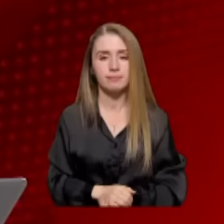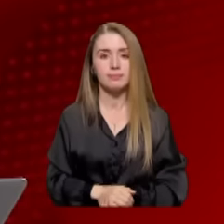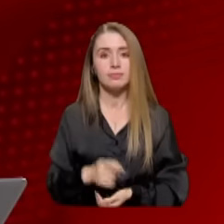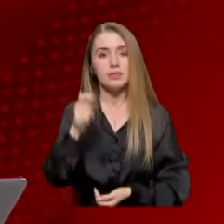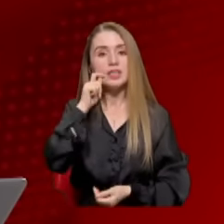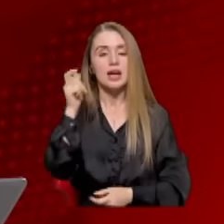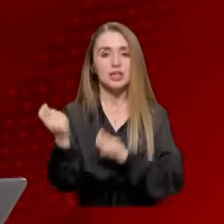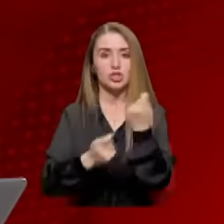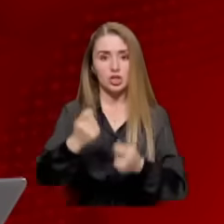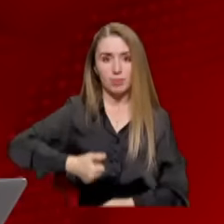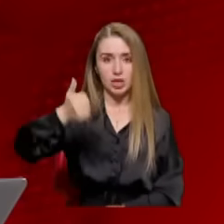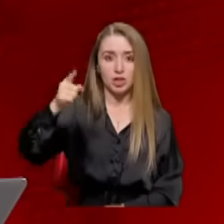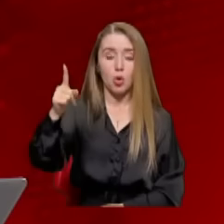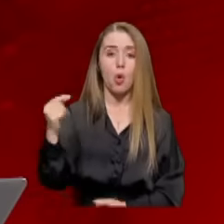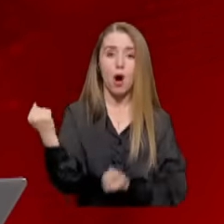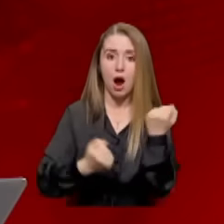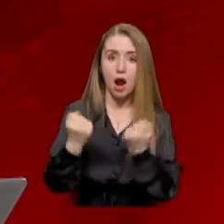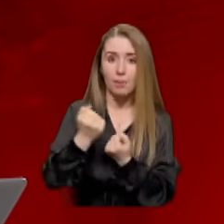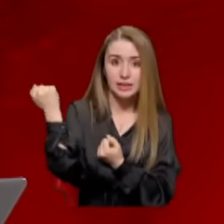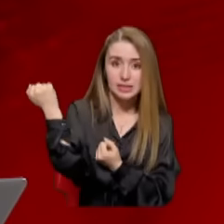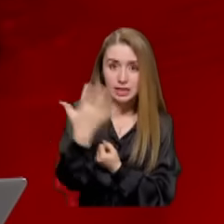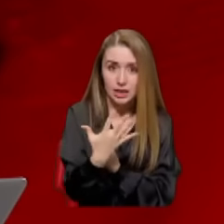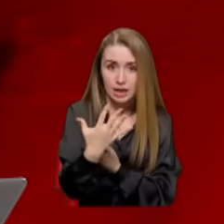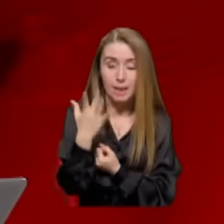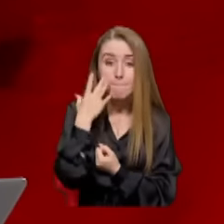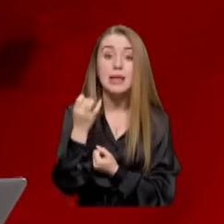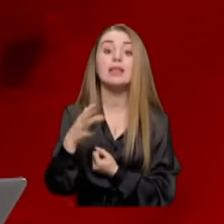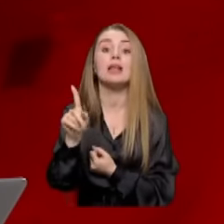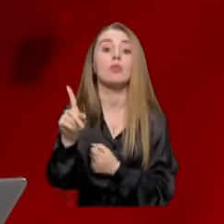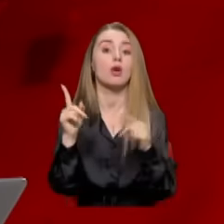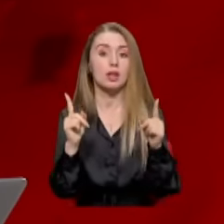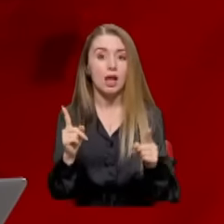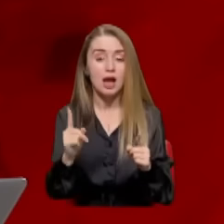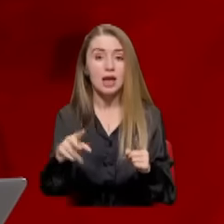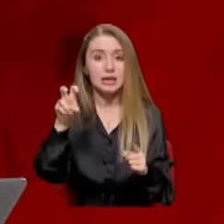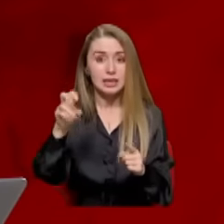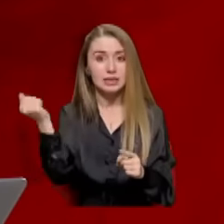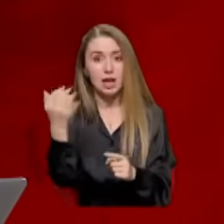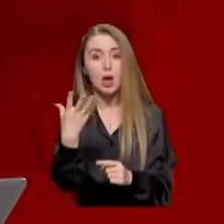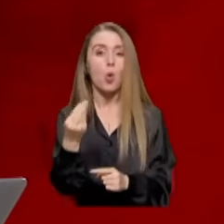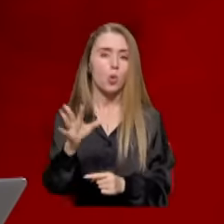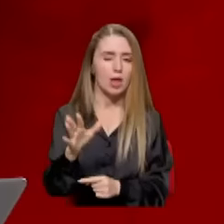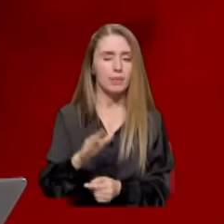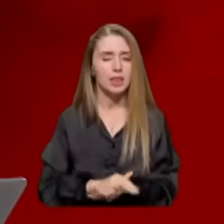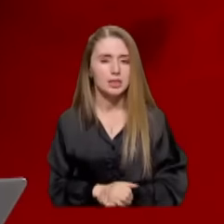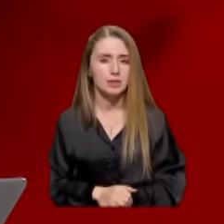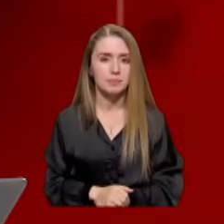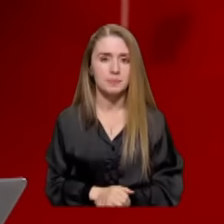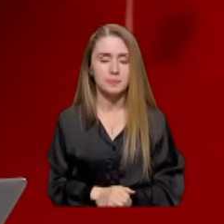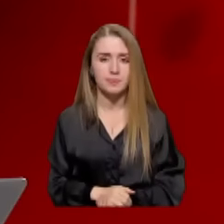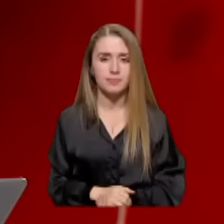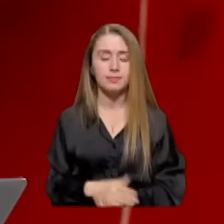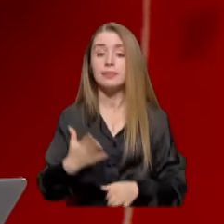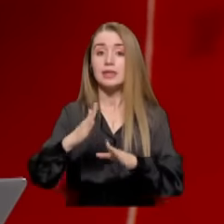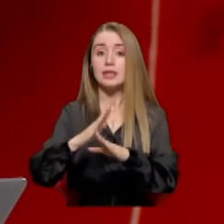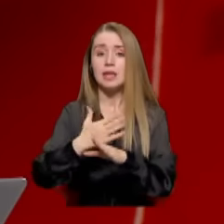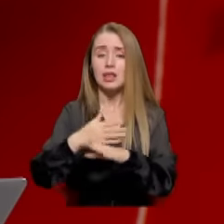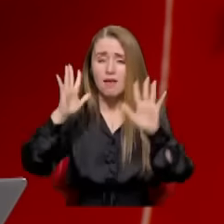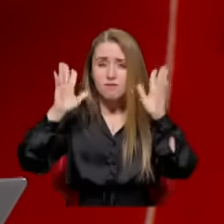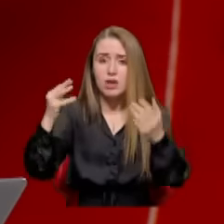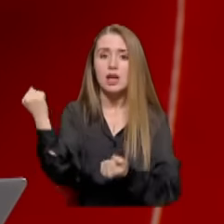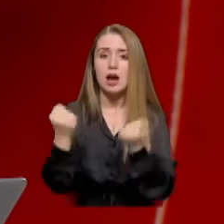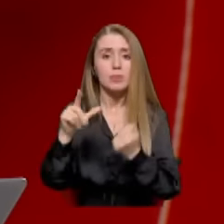Diyanet İşleri Başkanı'nın makam aracı sayısı da tam belli değil bu arada. 8 tane olduğu da iddia ediliyor. Neden bu kadar